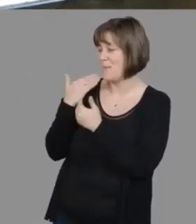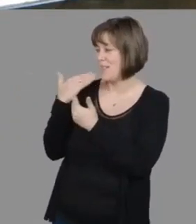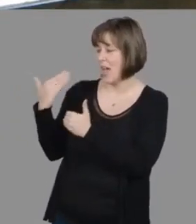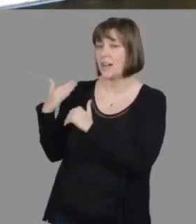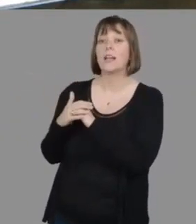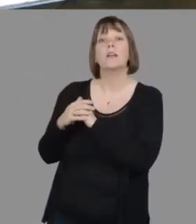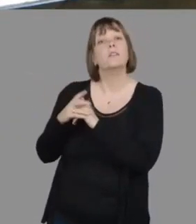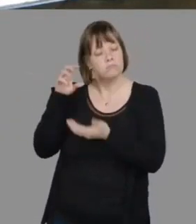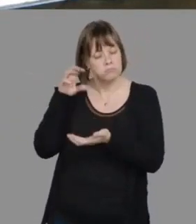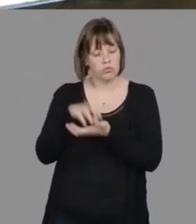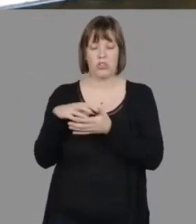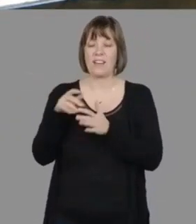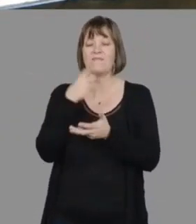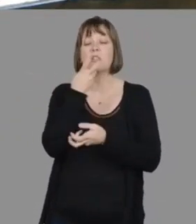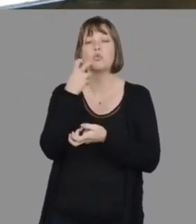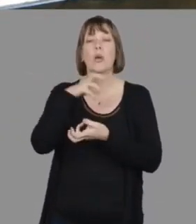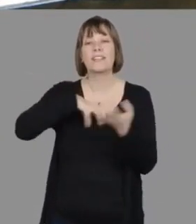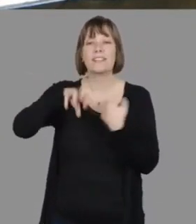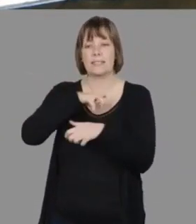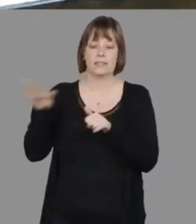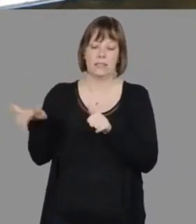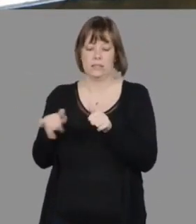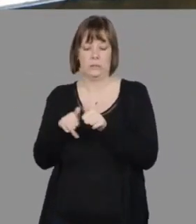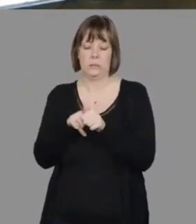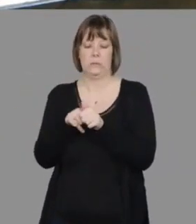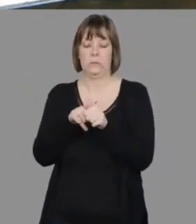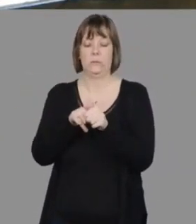Stadt durch diese Krisen.